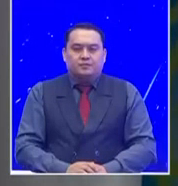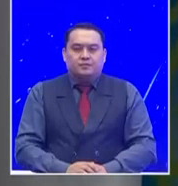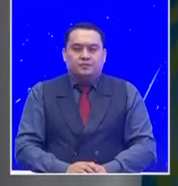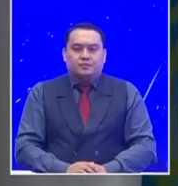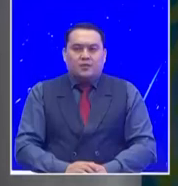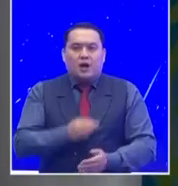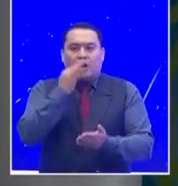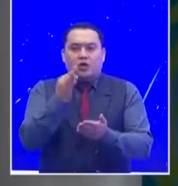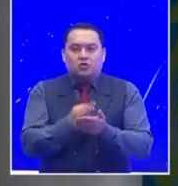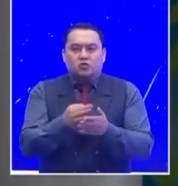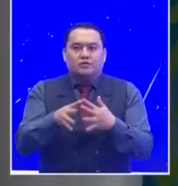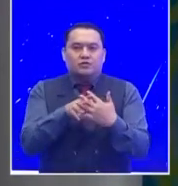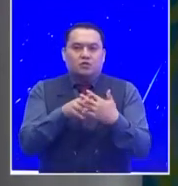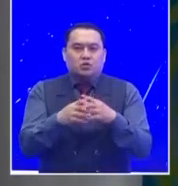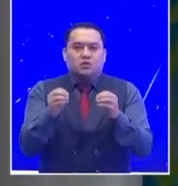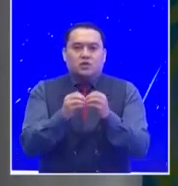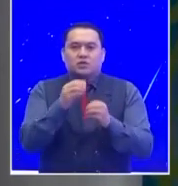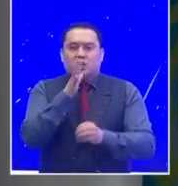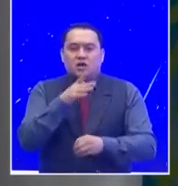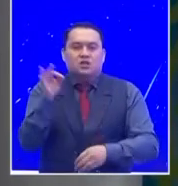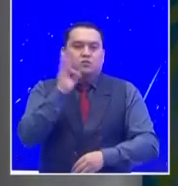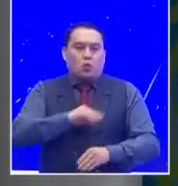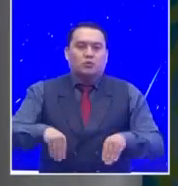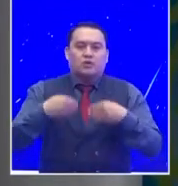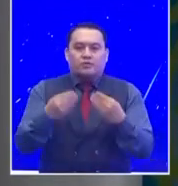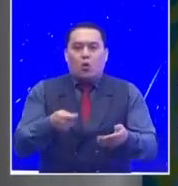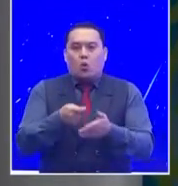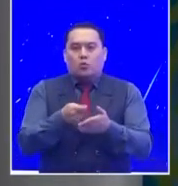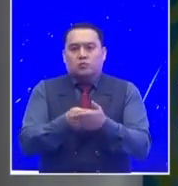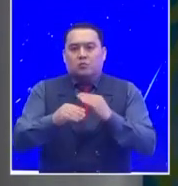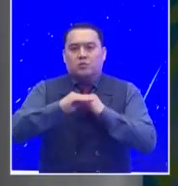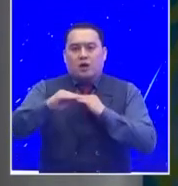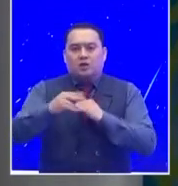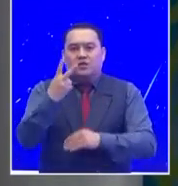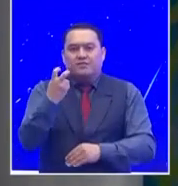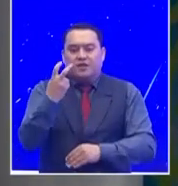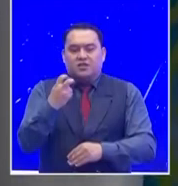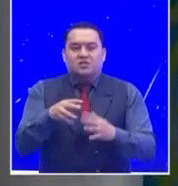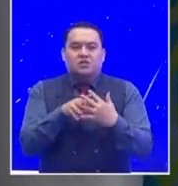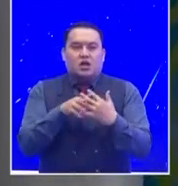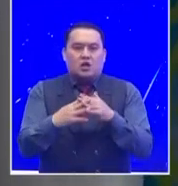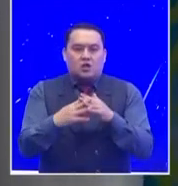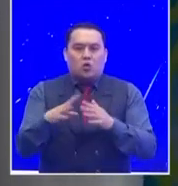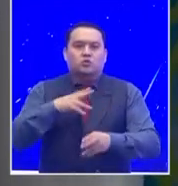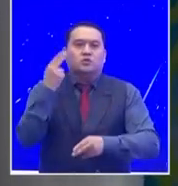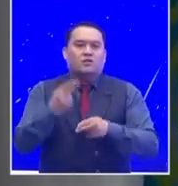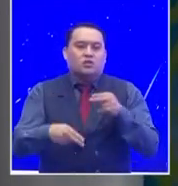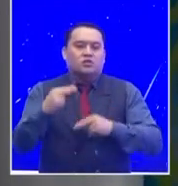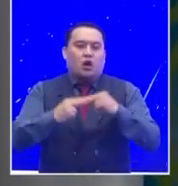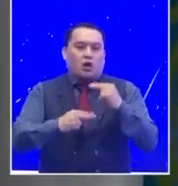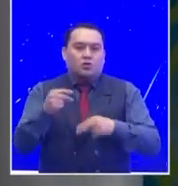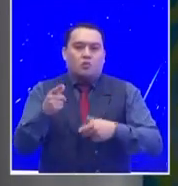В отчетном году в селе 10 лет Казахстана сдана в эксплуатацию откормочная площадка на 200 голов. В селе Жарлыөзек завершено